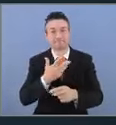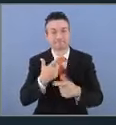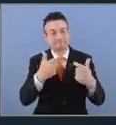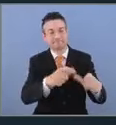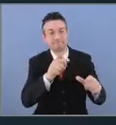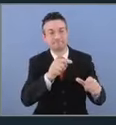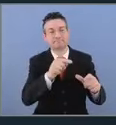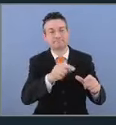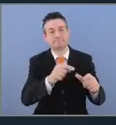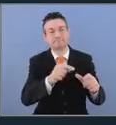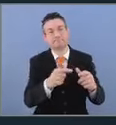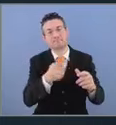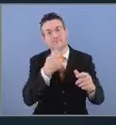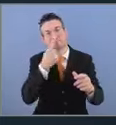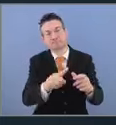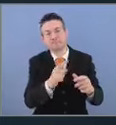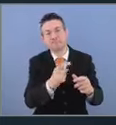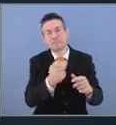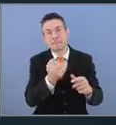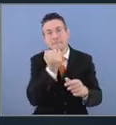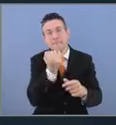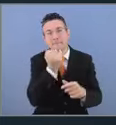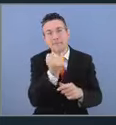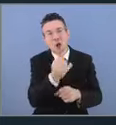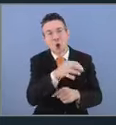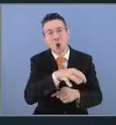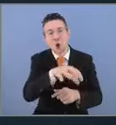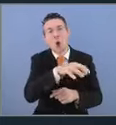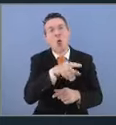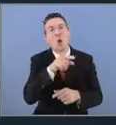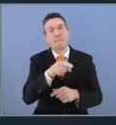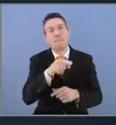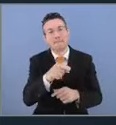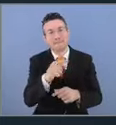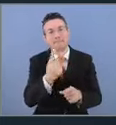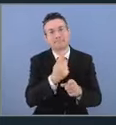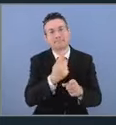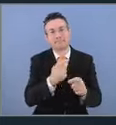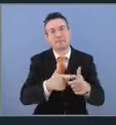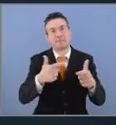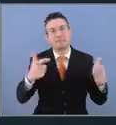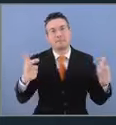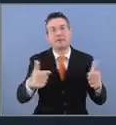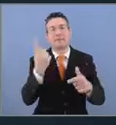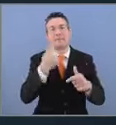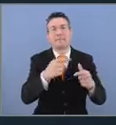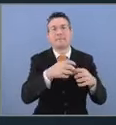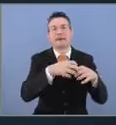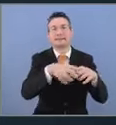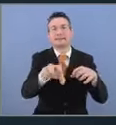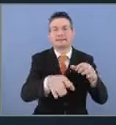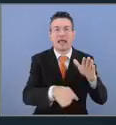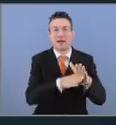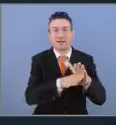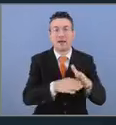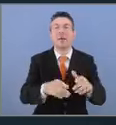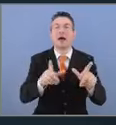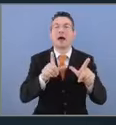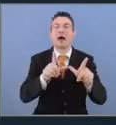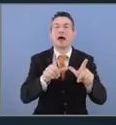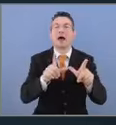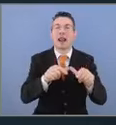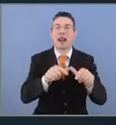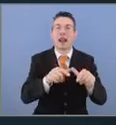un segmento ancora piccolo, seppure in crescita nell'universo del capitale di rischio delle start-up. Per questo motivo la Regione Lazio, attraverso anche la Sennova, guarda con